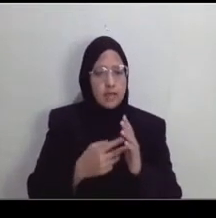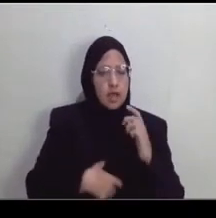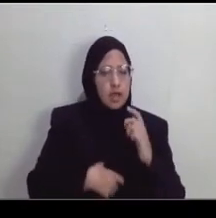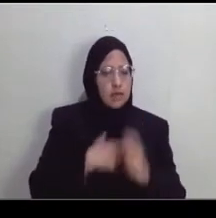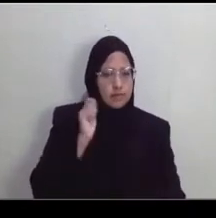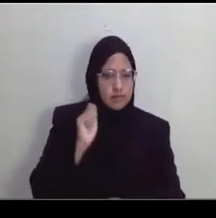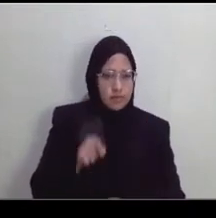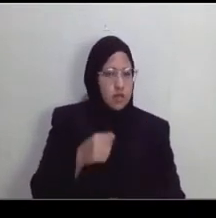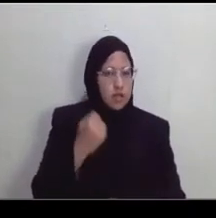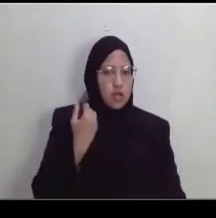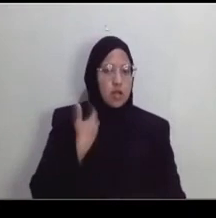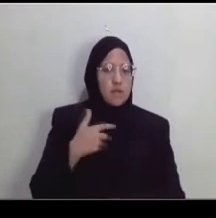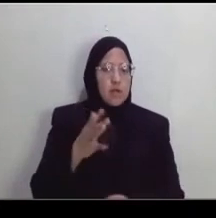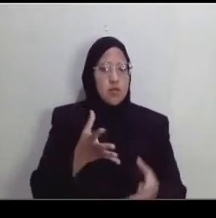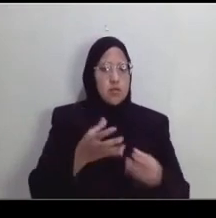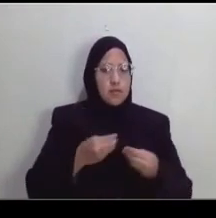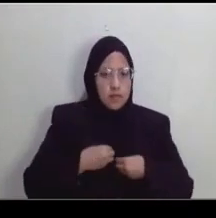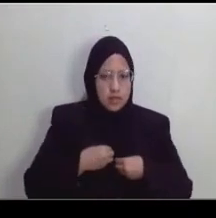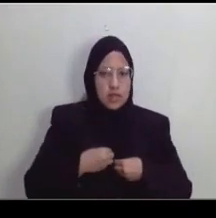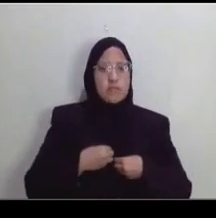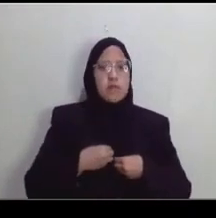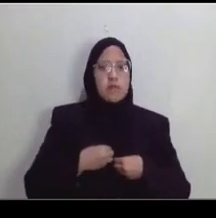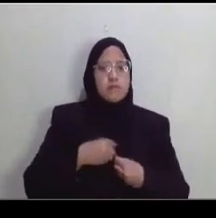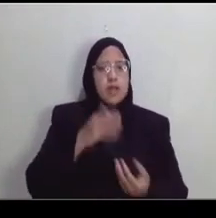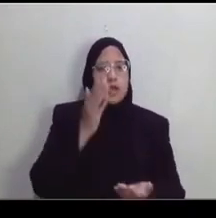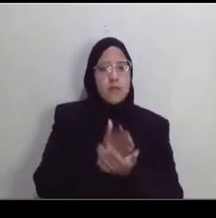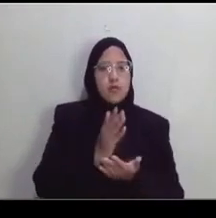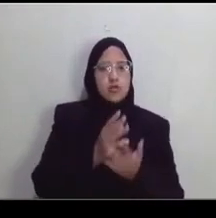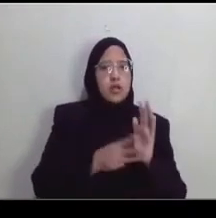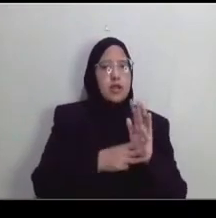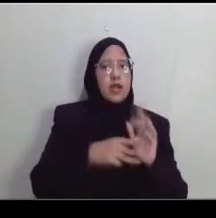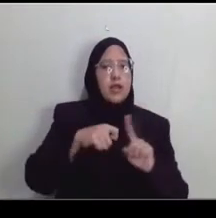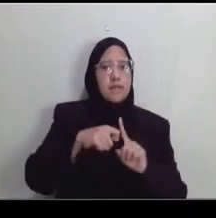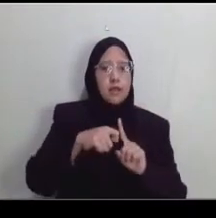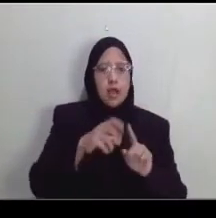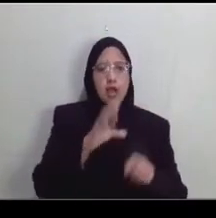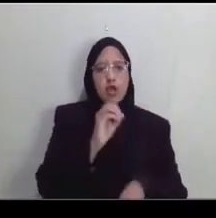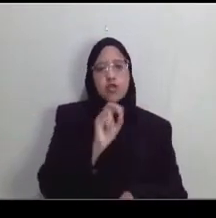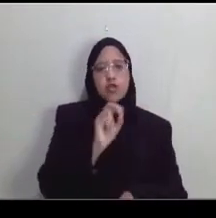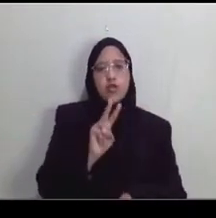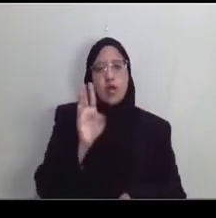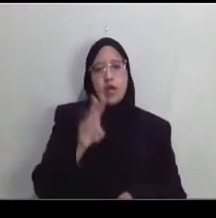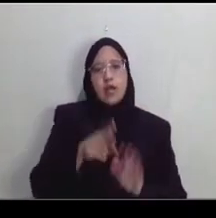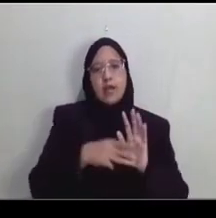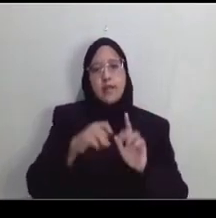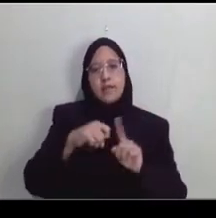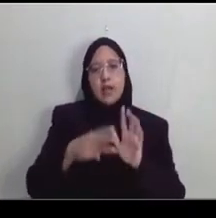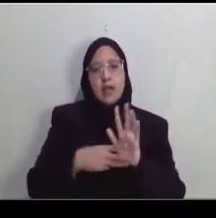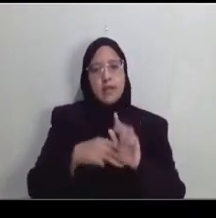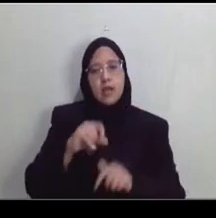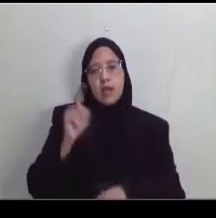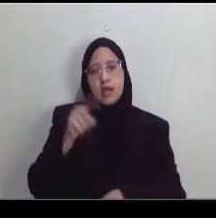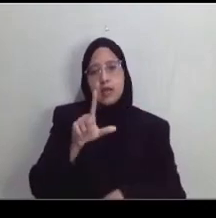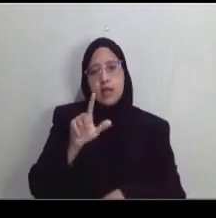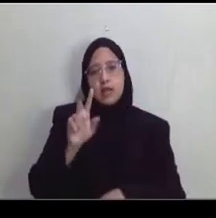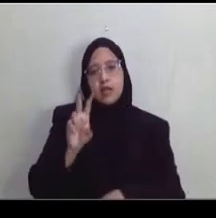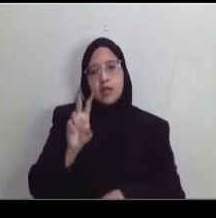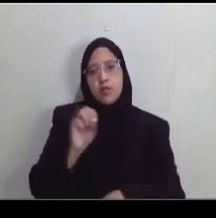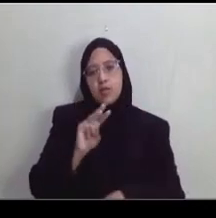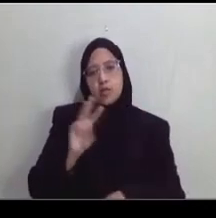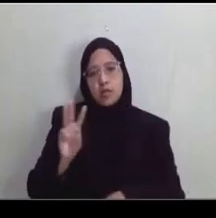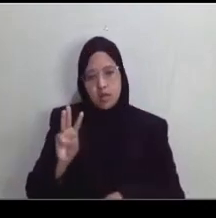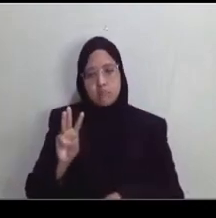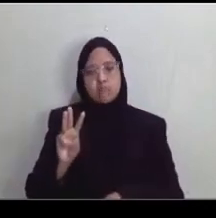kehormatan nomor 02 G Mir mkmk Gar Mir l g Mir 2023 bahkan